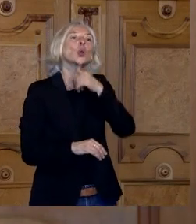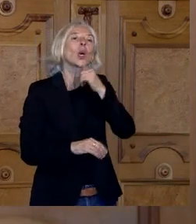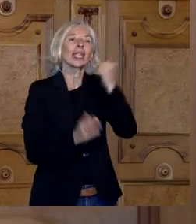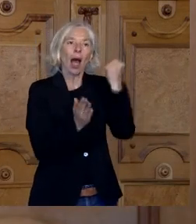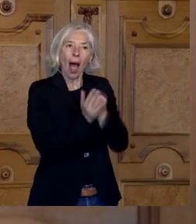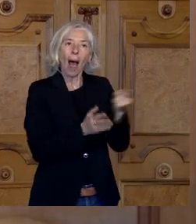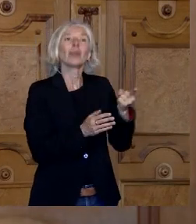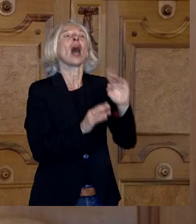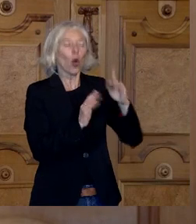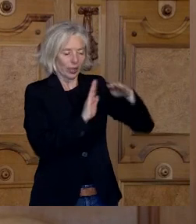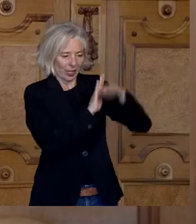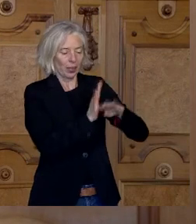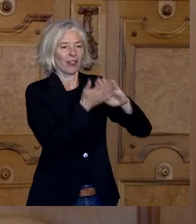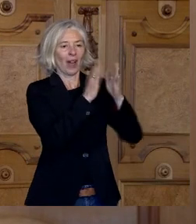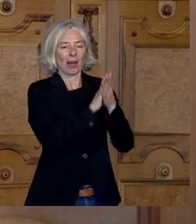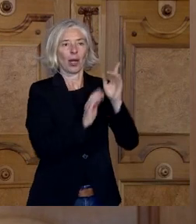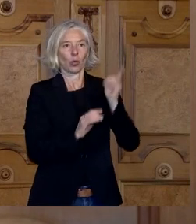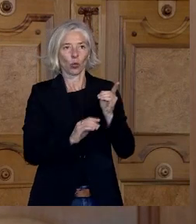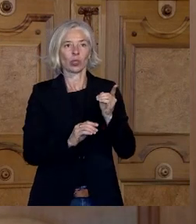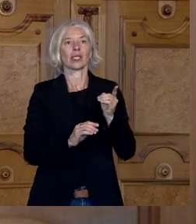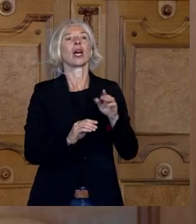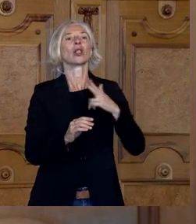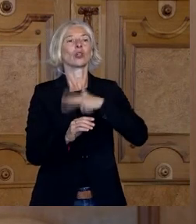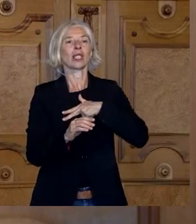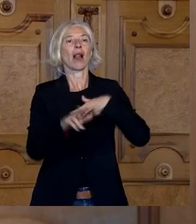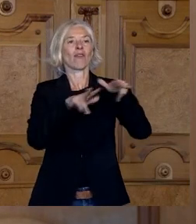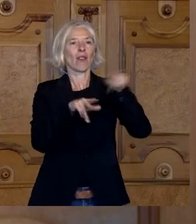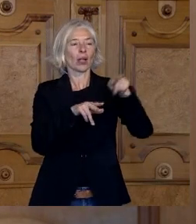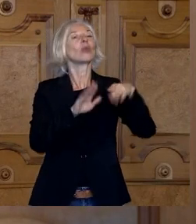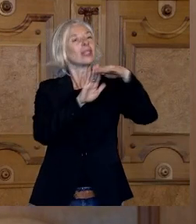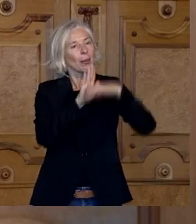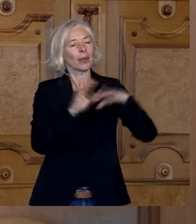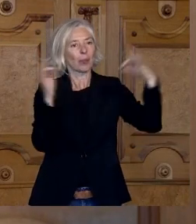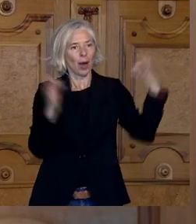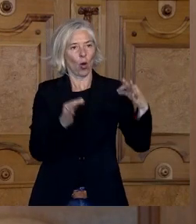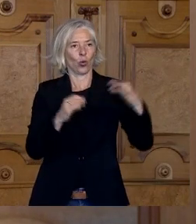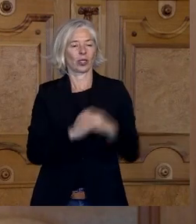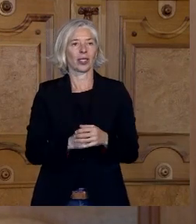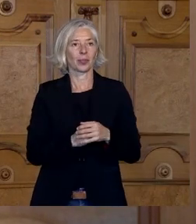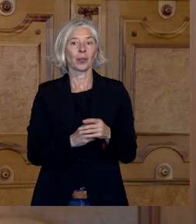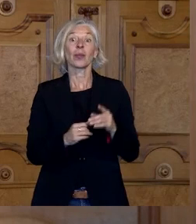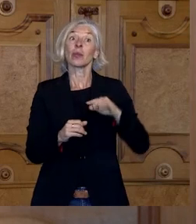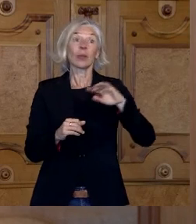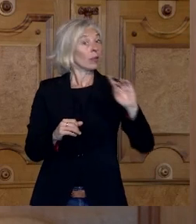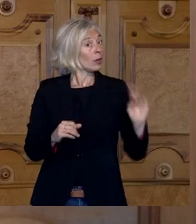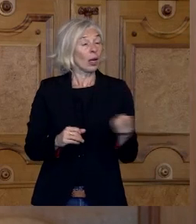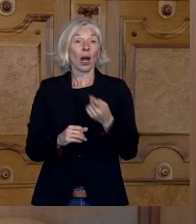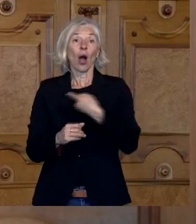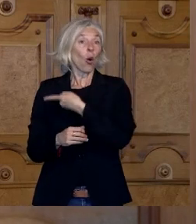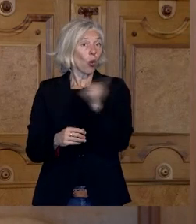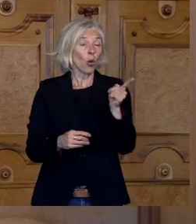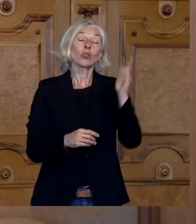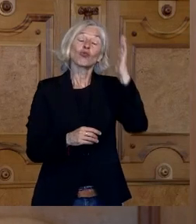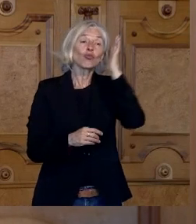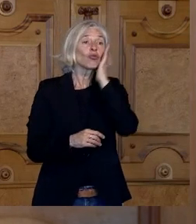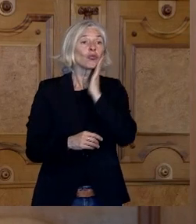Im Übrigen wird Ihnen in den Ämtern dann das begegnen, was Ihnen auch im öffentlichen Leben heute schon begegnet, zum Beispiel im Personennahverkehr und in den Einkaufsmärkten.